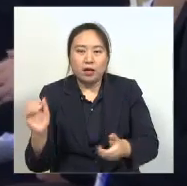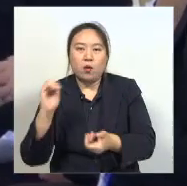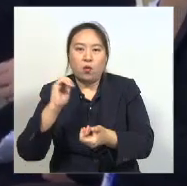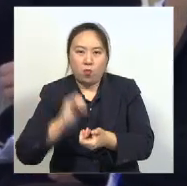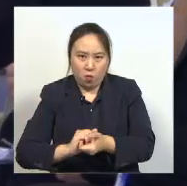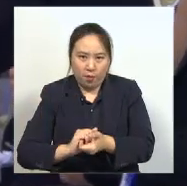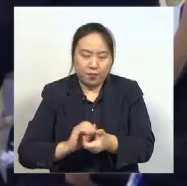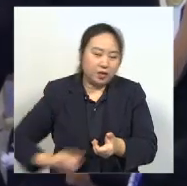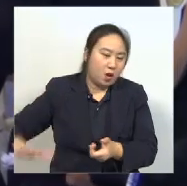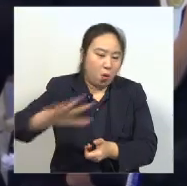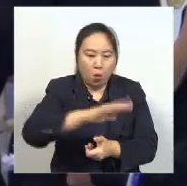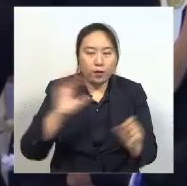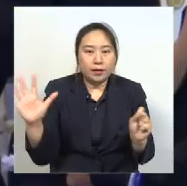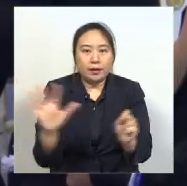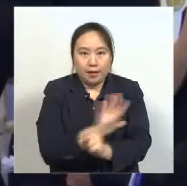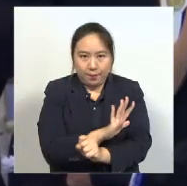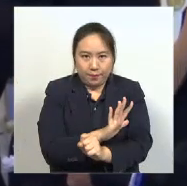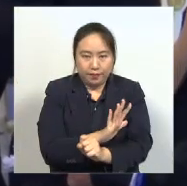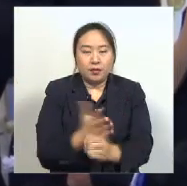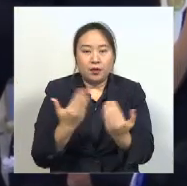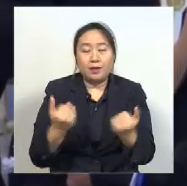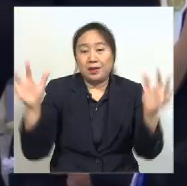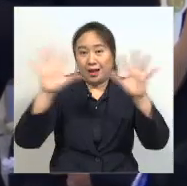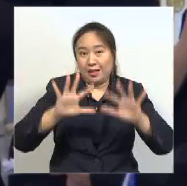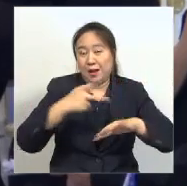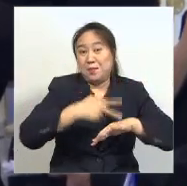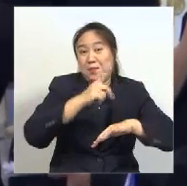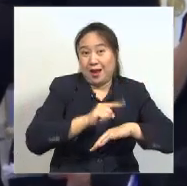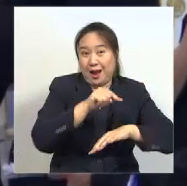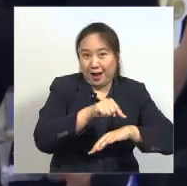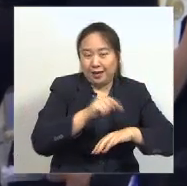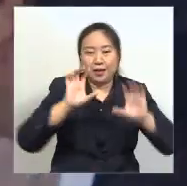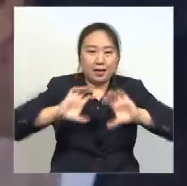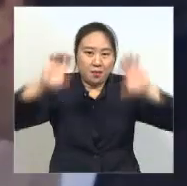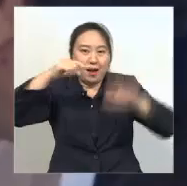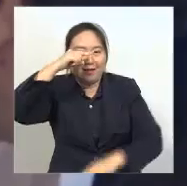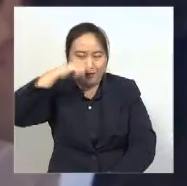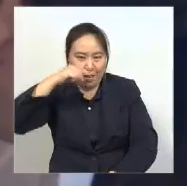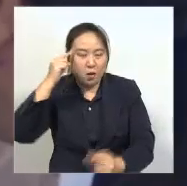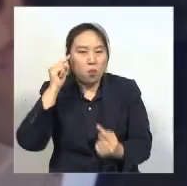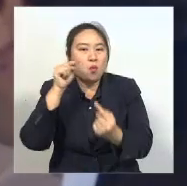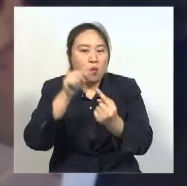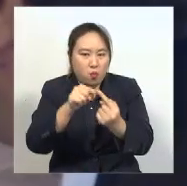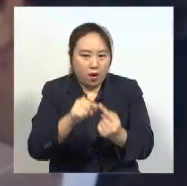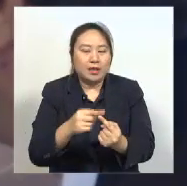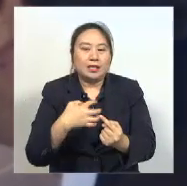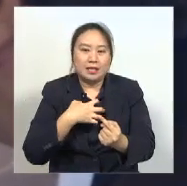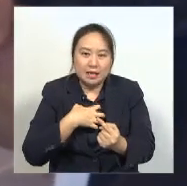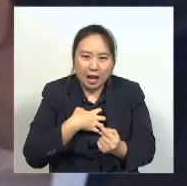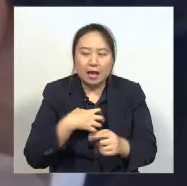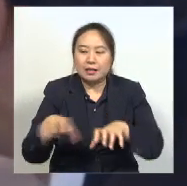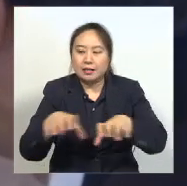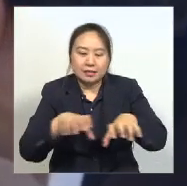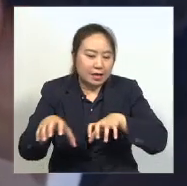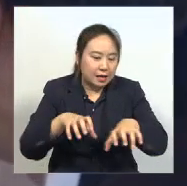ไปอย่างครอบคลุมในทุกมิติในฐานะประธานอาเซียนและรัฐบาลไทยก็มุ่งมั่นที่จะยกระดับและพัฒนาระบบการ